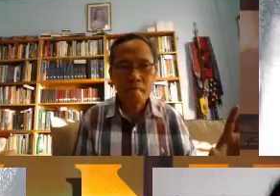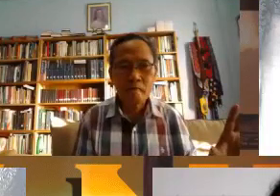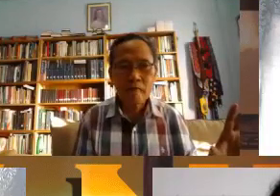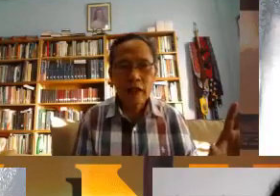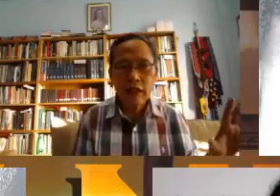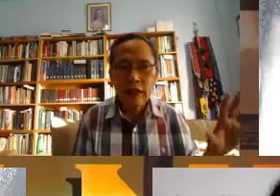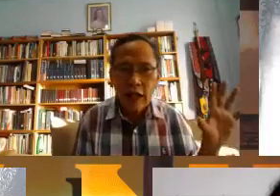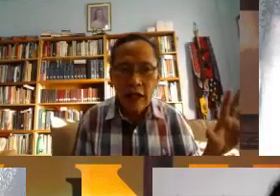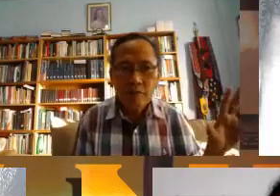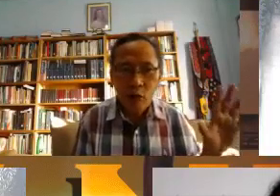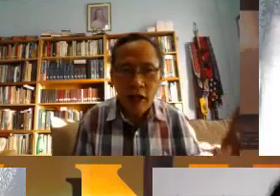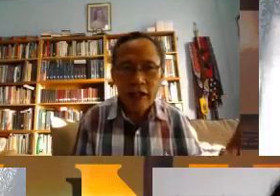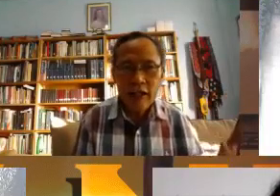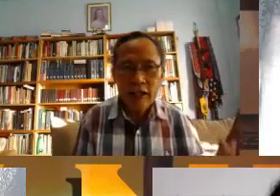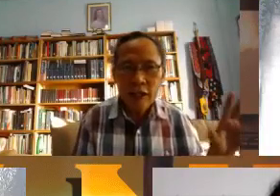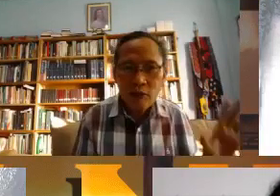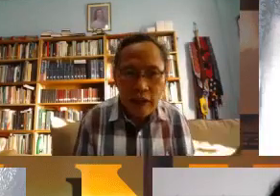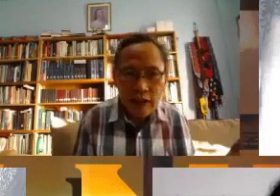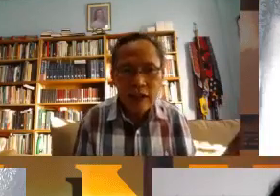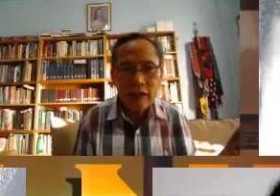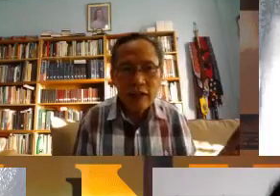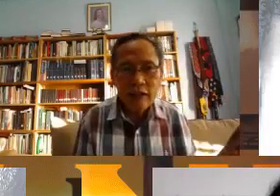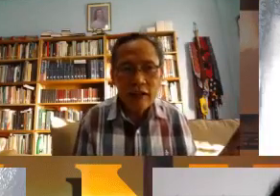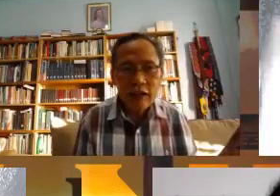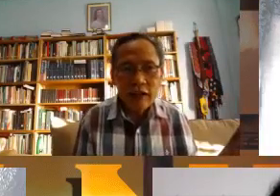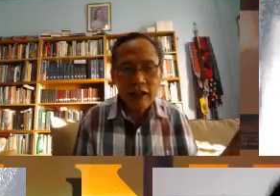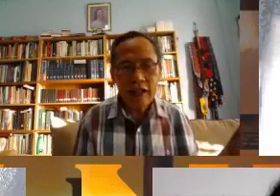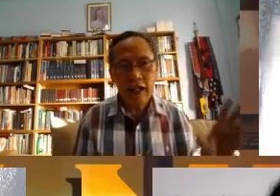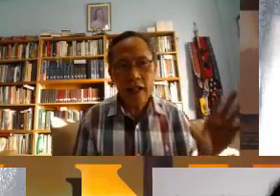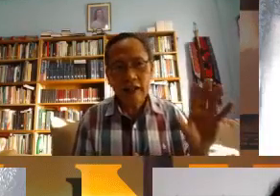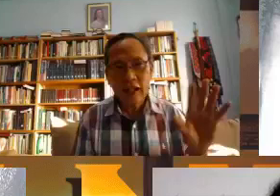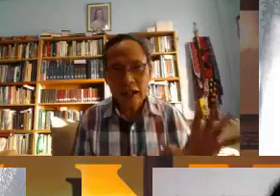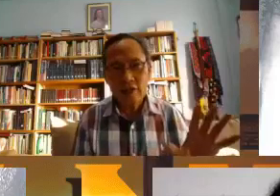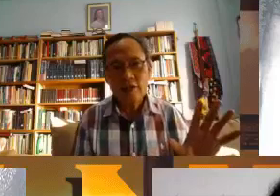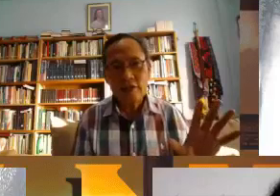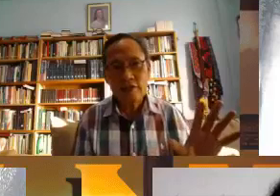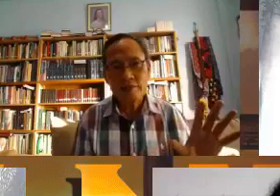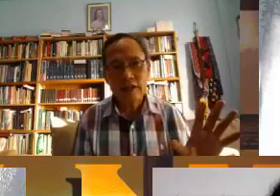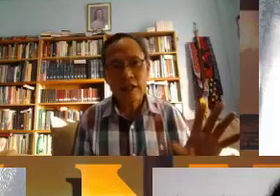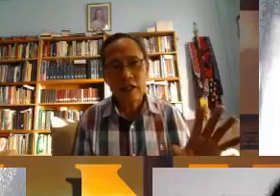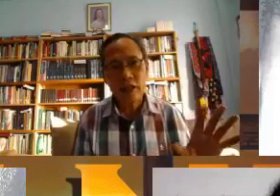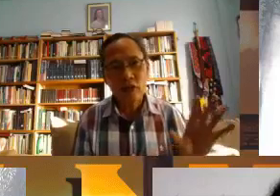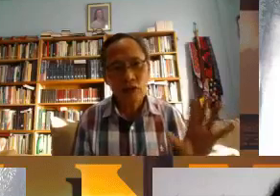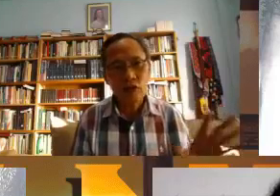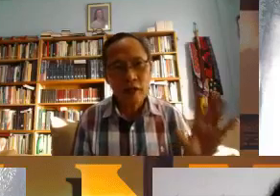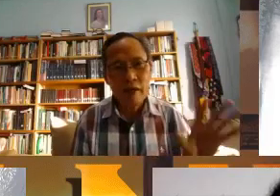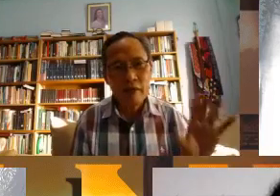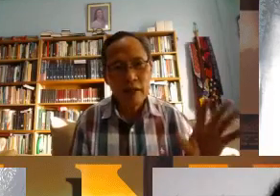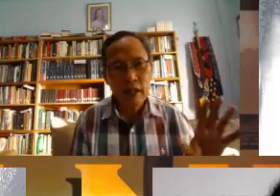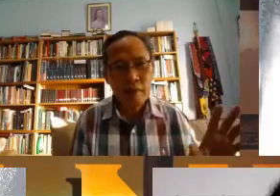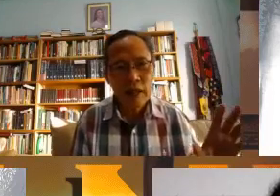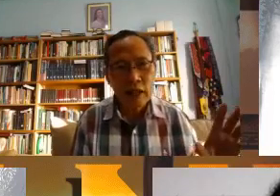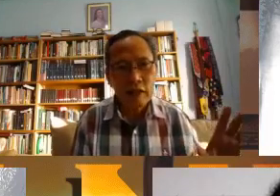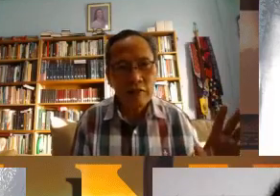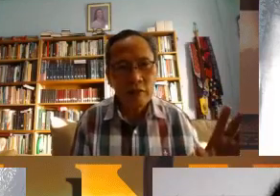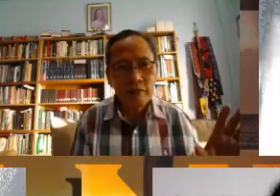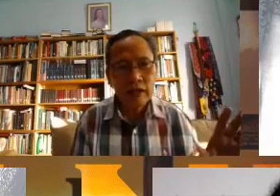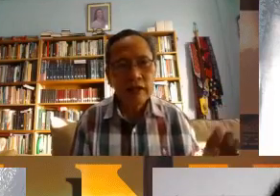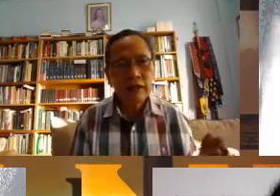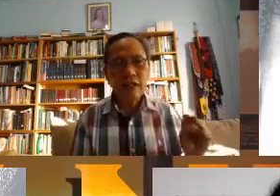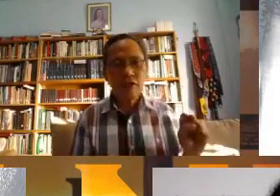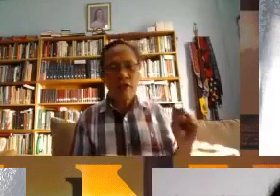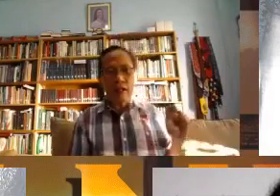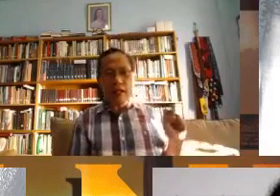mauubusan ng pwedeng gawin. Kaya nga, tayo, pag sinabing total member of,